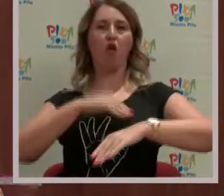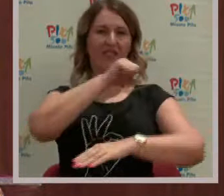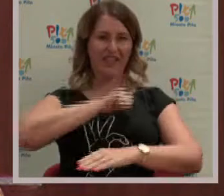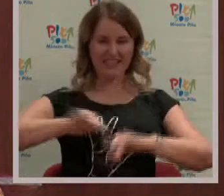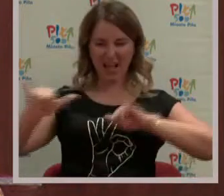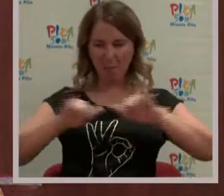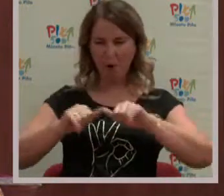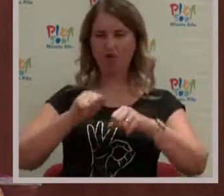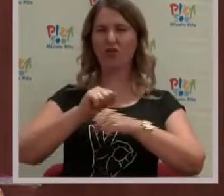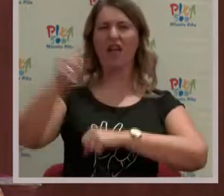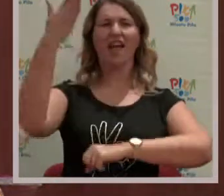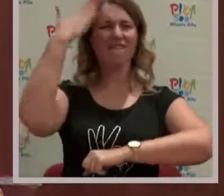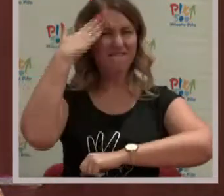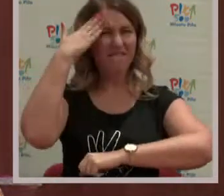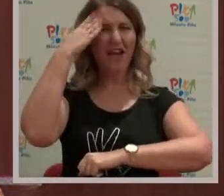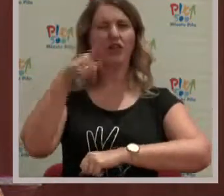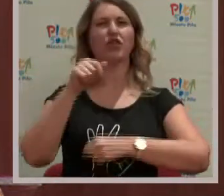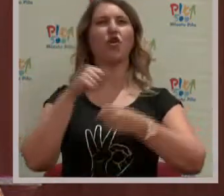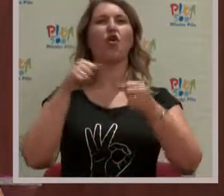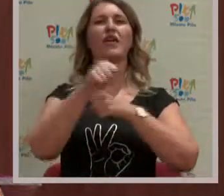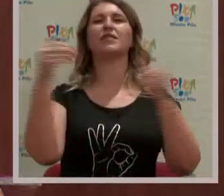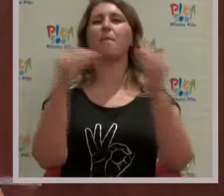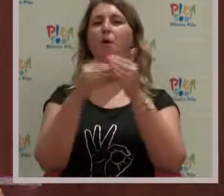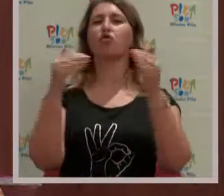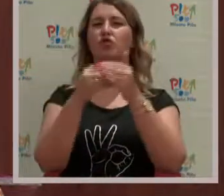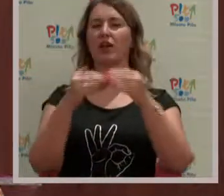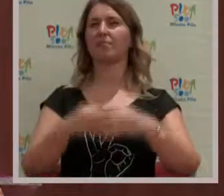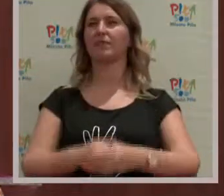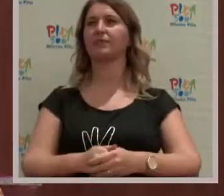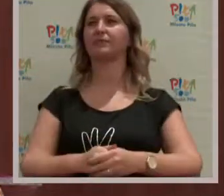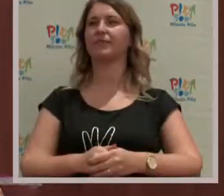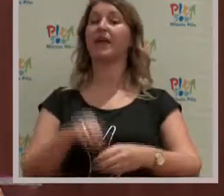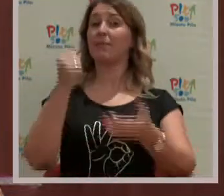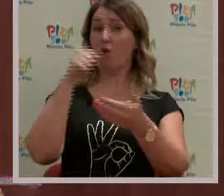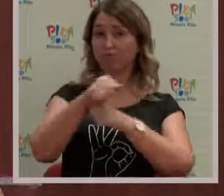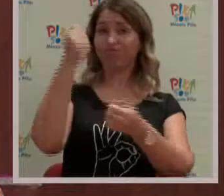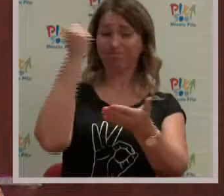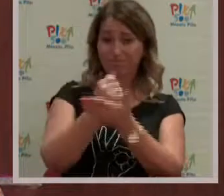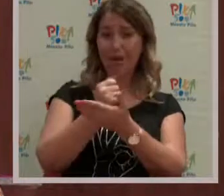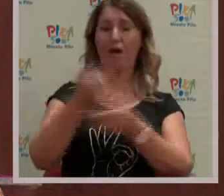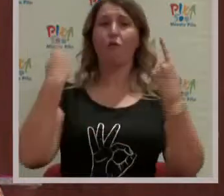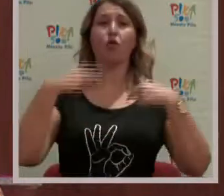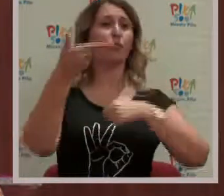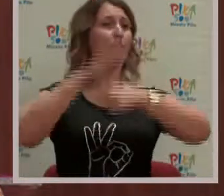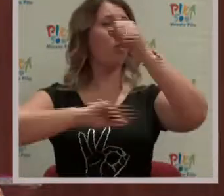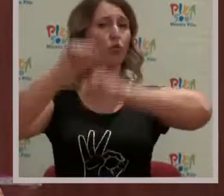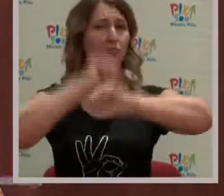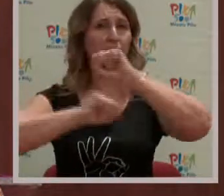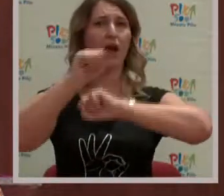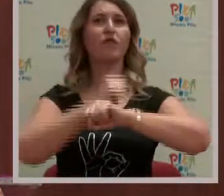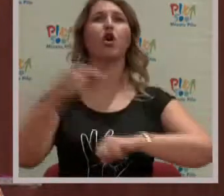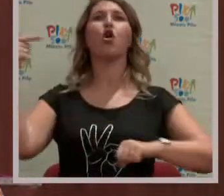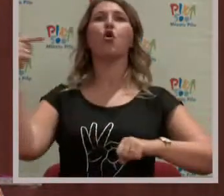jest tak świadomy i wiecie o tym, że artykuł 21, konwencja o prawach osób niepełnosprawnych mówi o tym, że powinniśmy